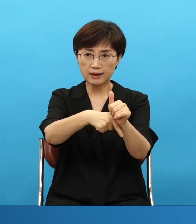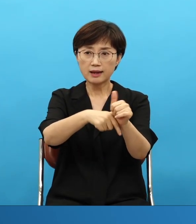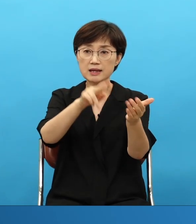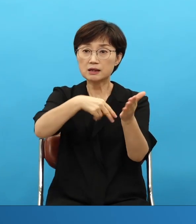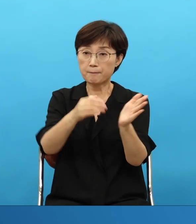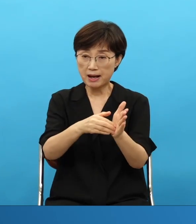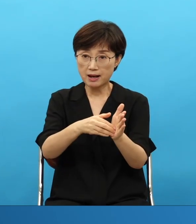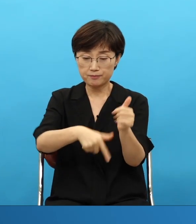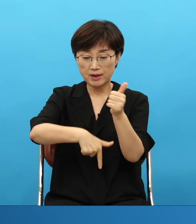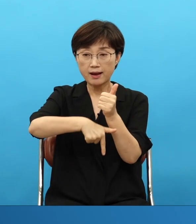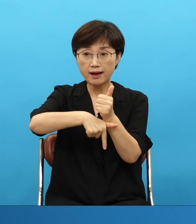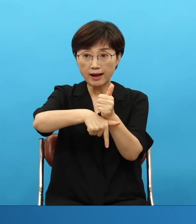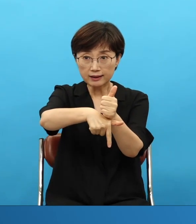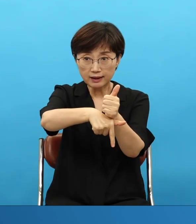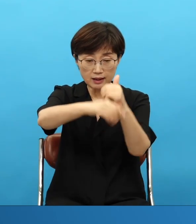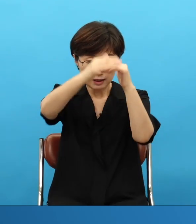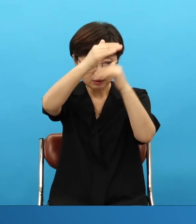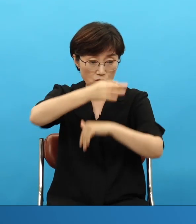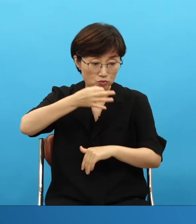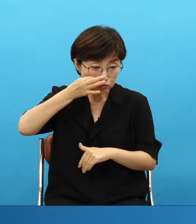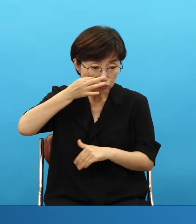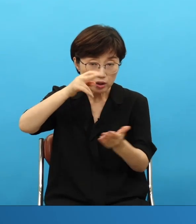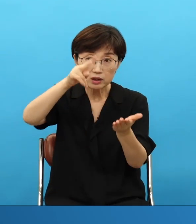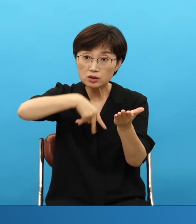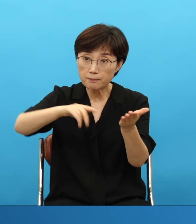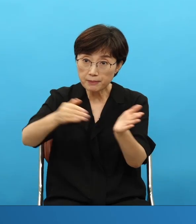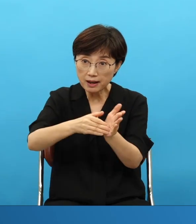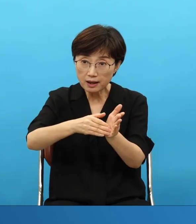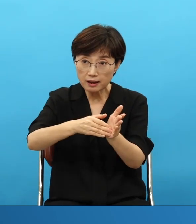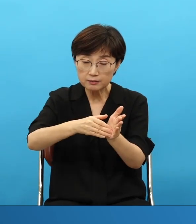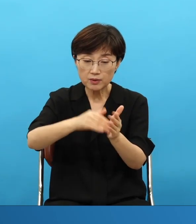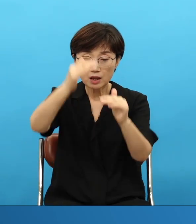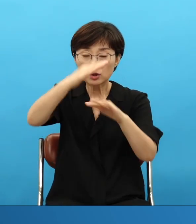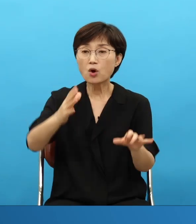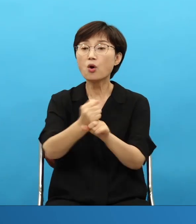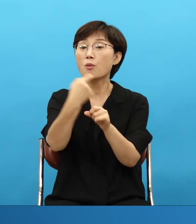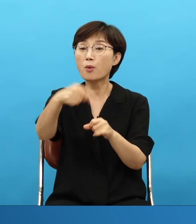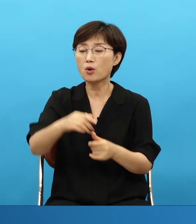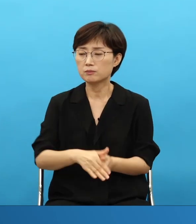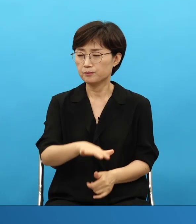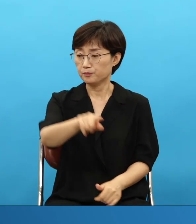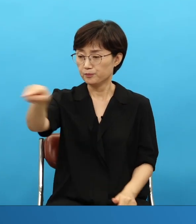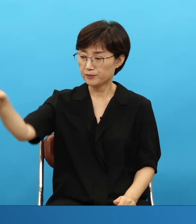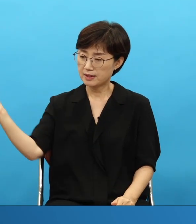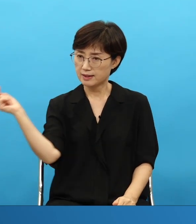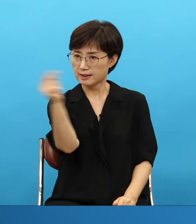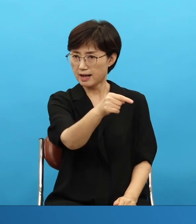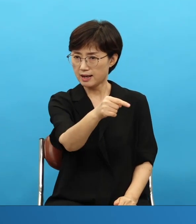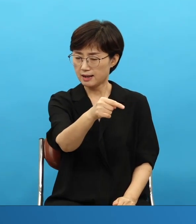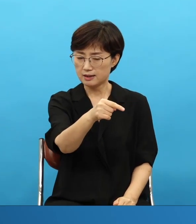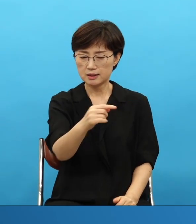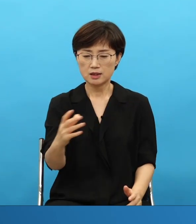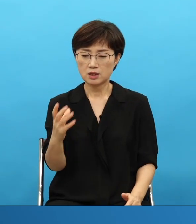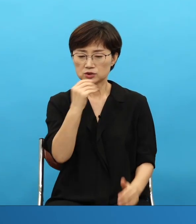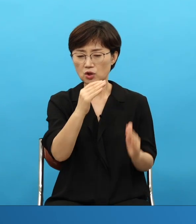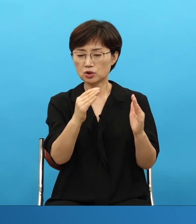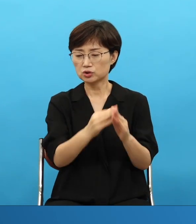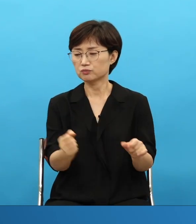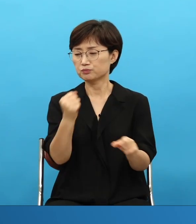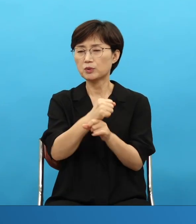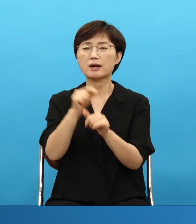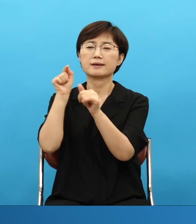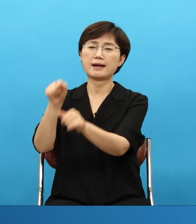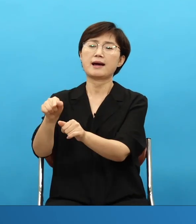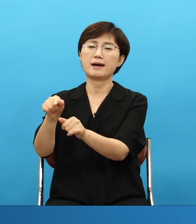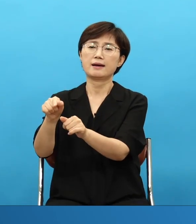학교에서 통해준 메시지인데 이 내용이 뭔가 하니까 가서 성전을 재건해라. And so, this message given to prophet Haggai says,